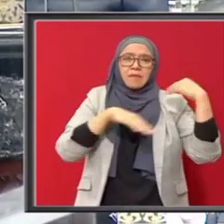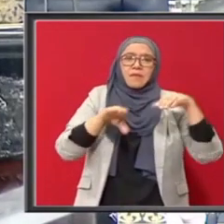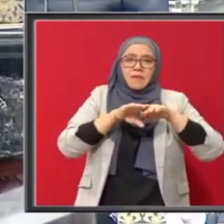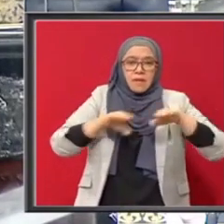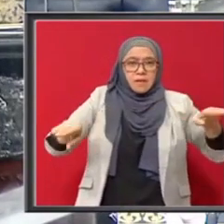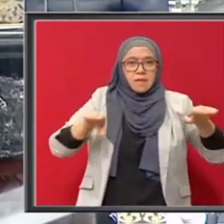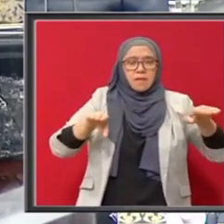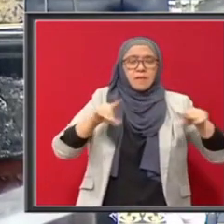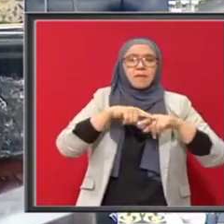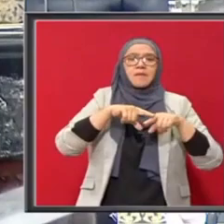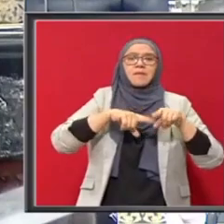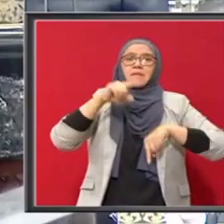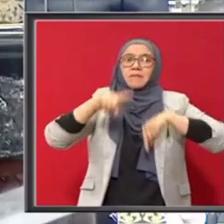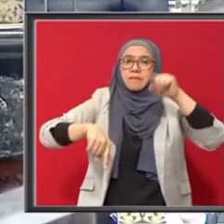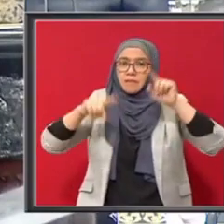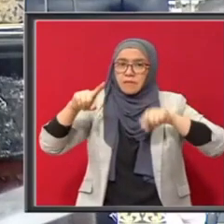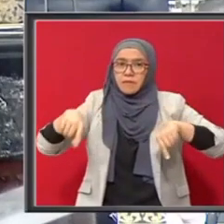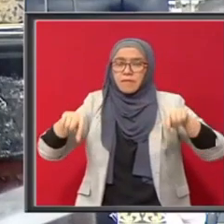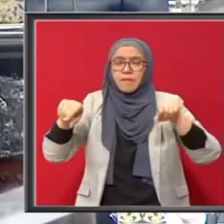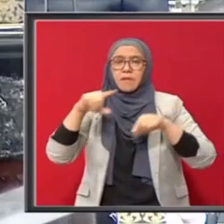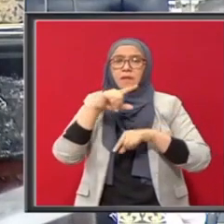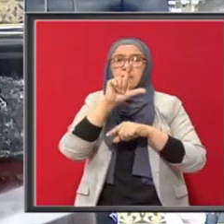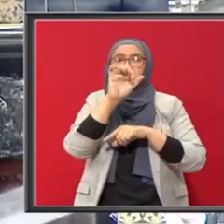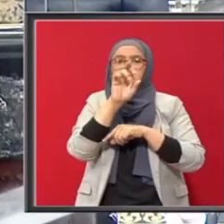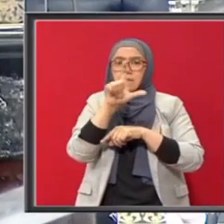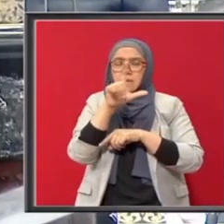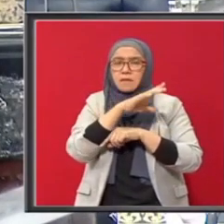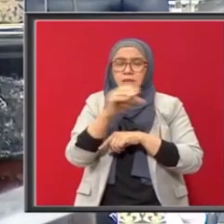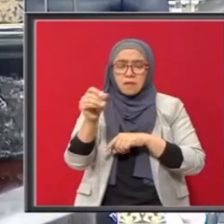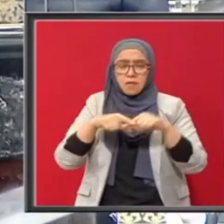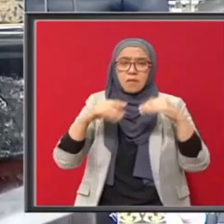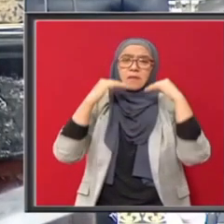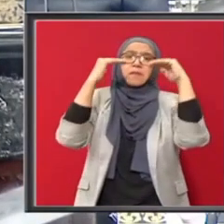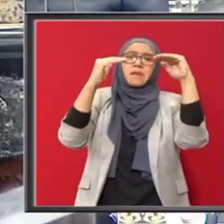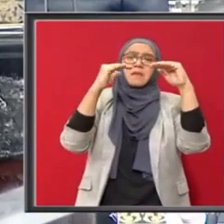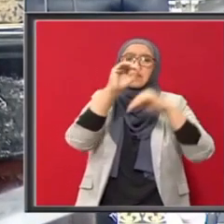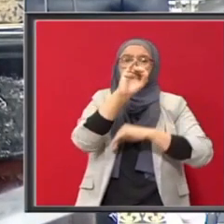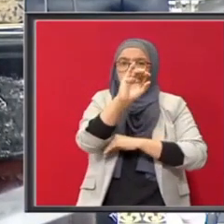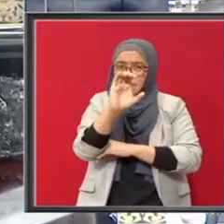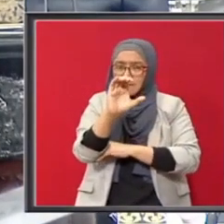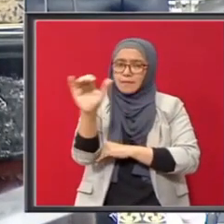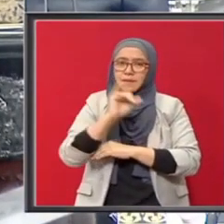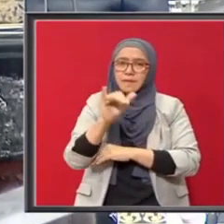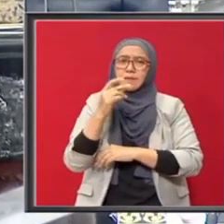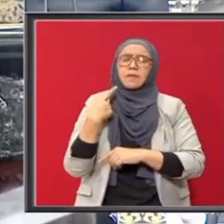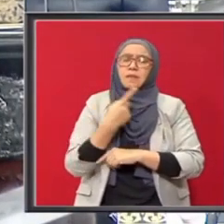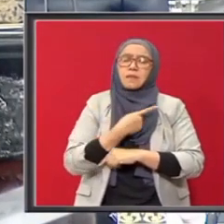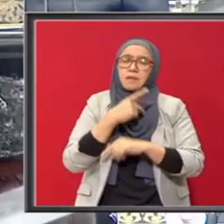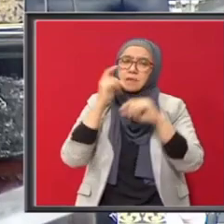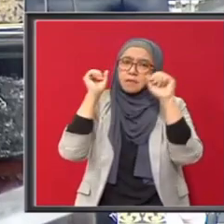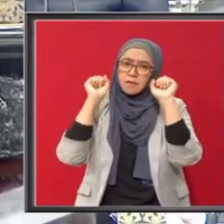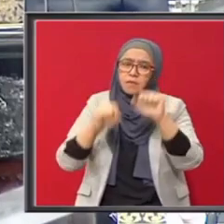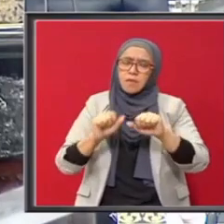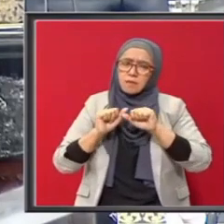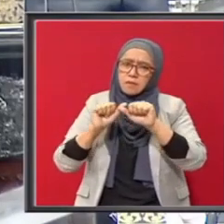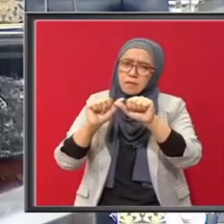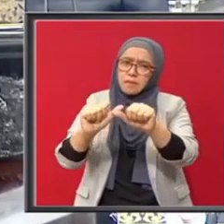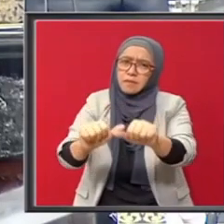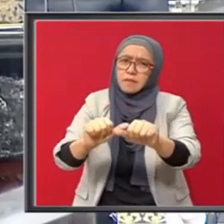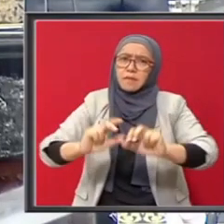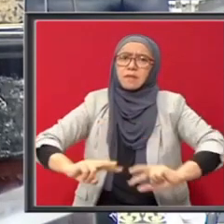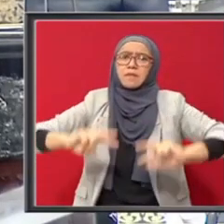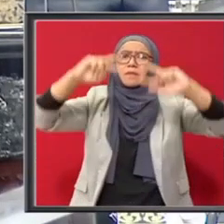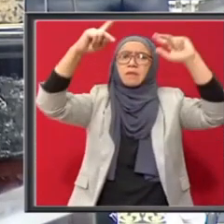kita Brandan dalam WC dan saya yakin bahwa jika kita teruskan dan tingkatkan lagi peranan kita kita akan dapat mencapai